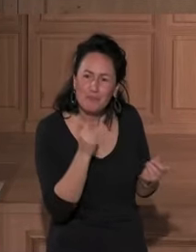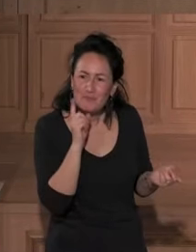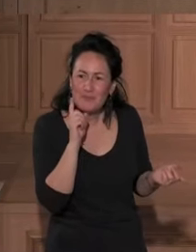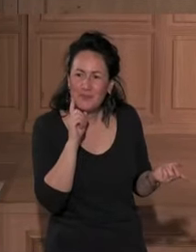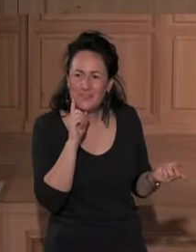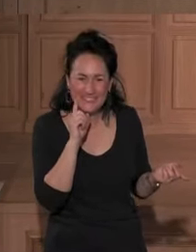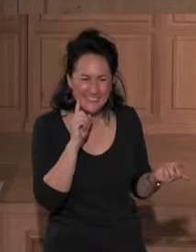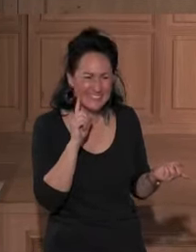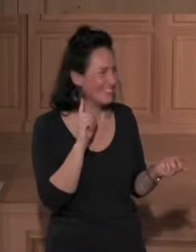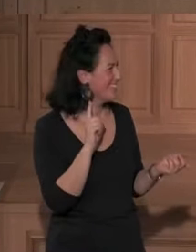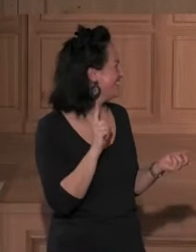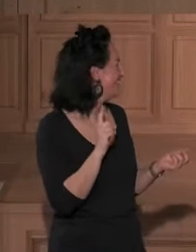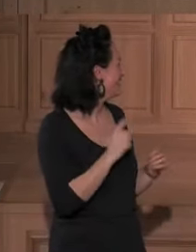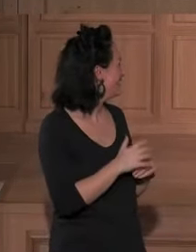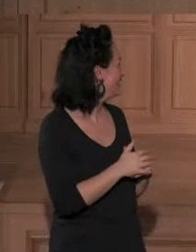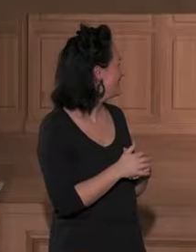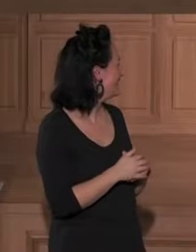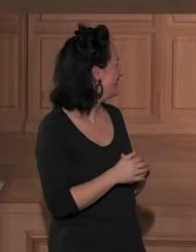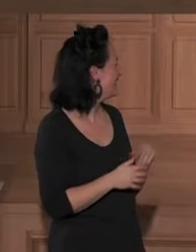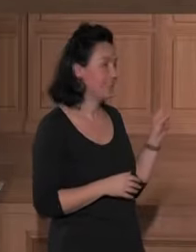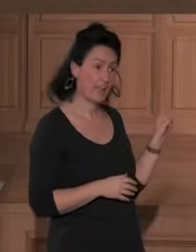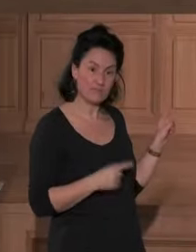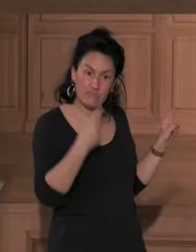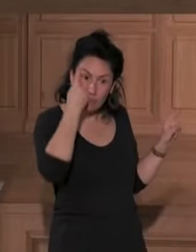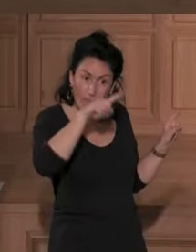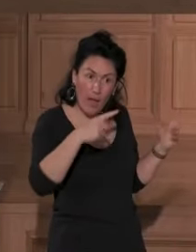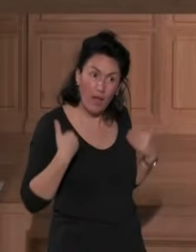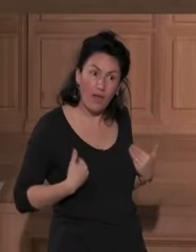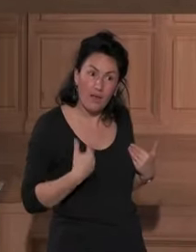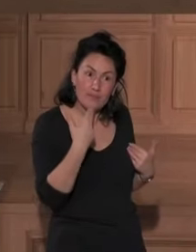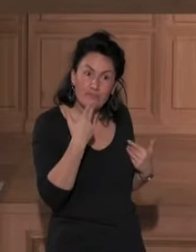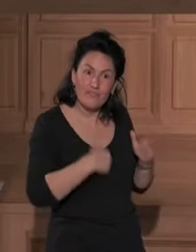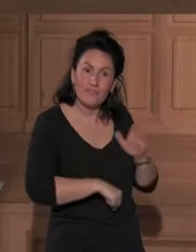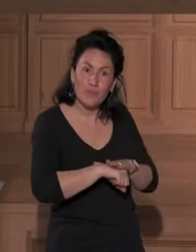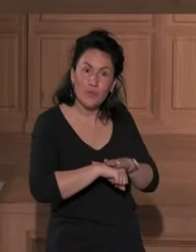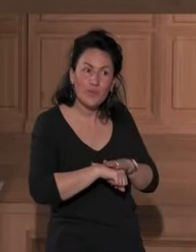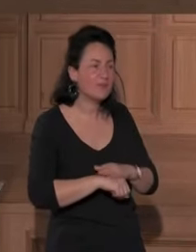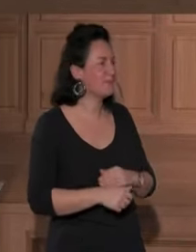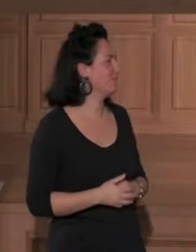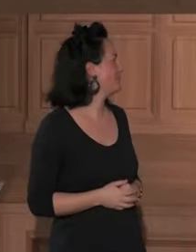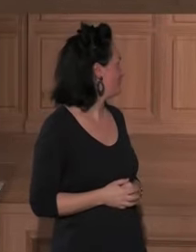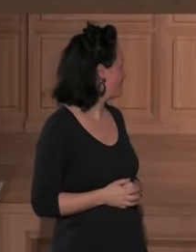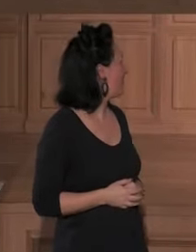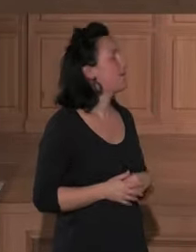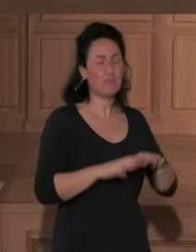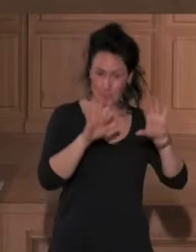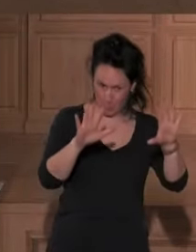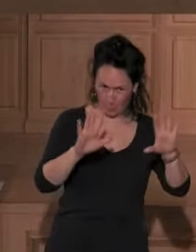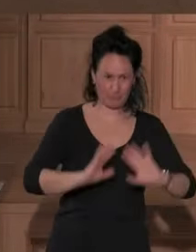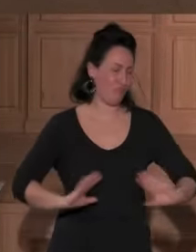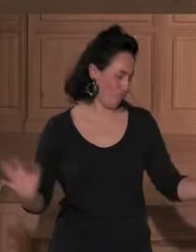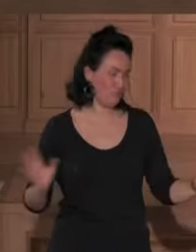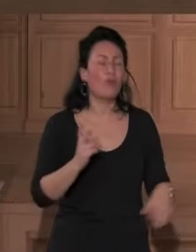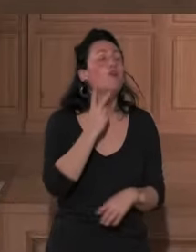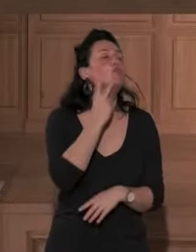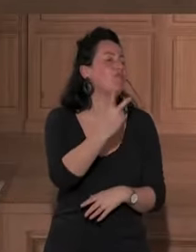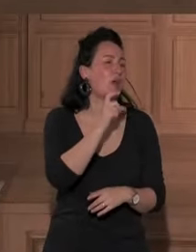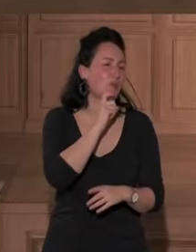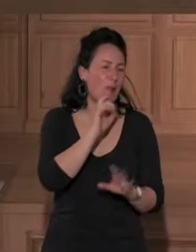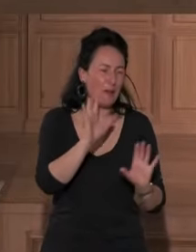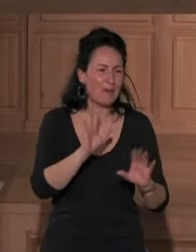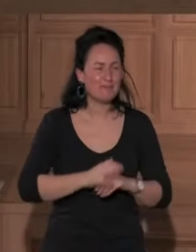Vous voyez, ça frustre un peu le rire. On ne nous croit pas. Mais l'enfant Noé. Fraternel. Ouais, l'enfant Noé, vous le verrez de toute façon après moi, c'est